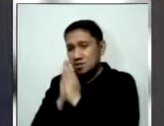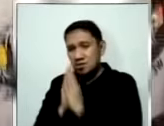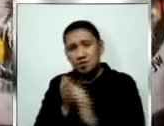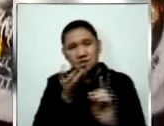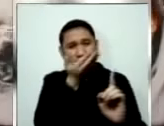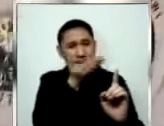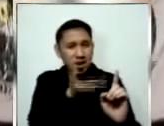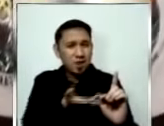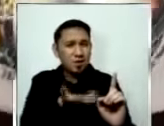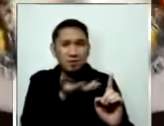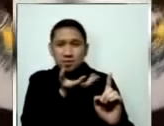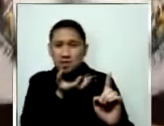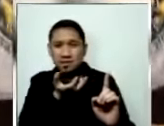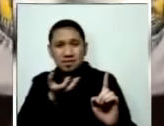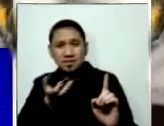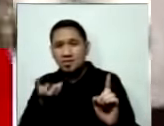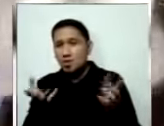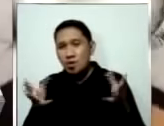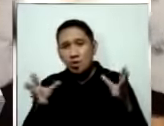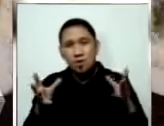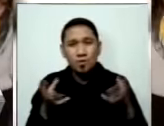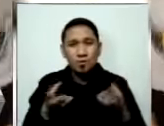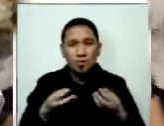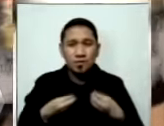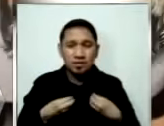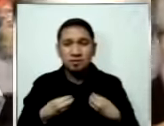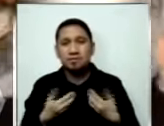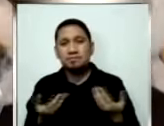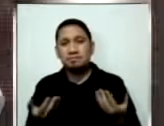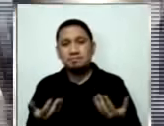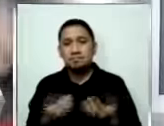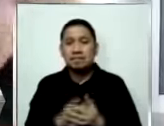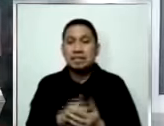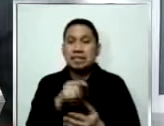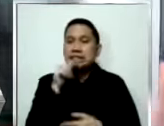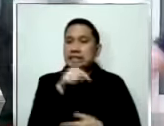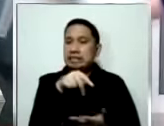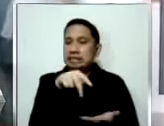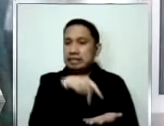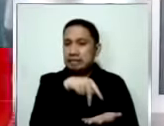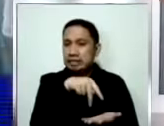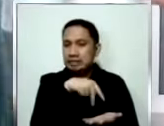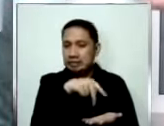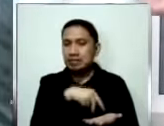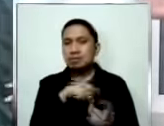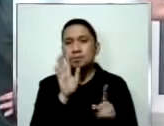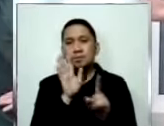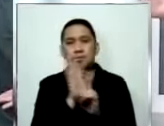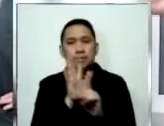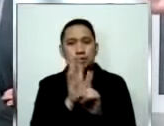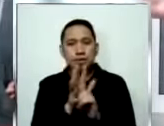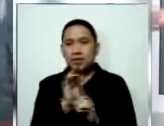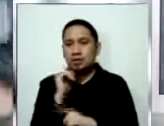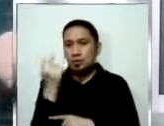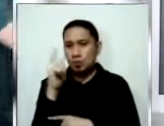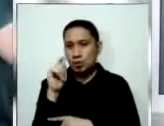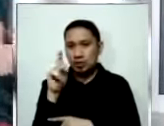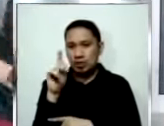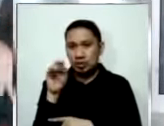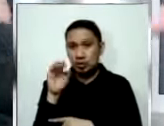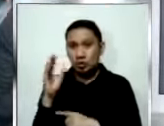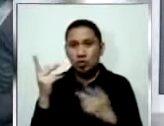Hashtag Binibining Marikit Challenge is on! Hindi lang sa TikTok world, kundi pati mga celebrity na humaling